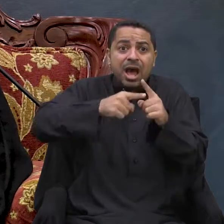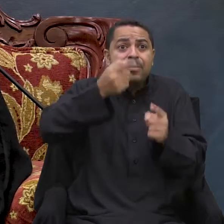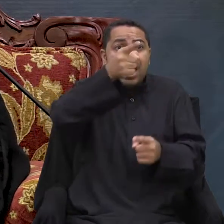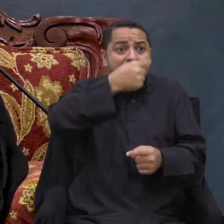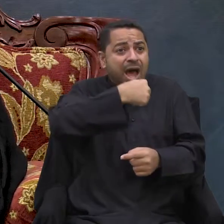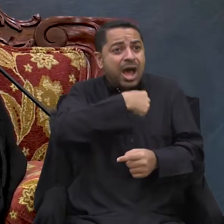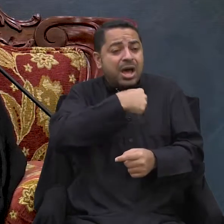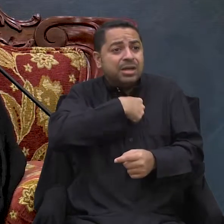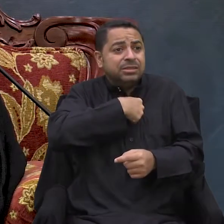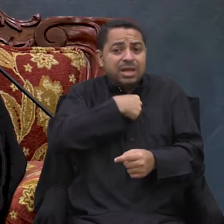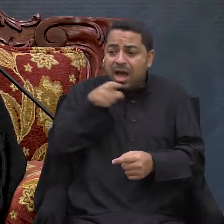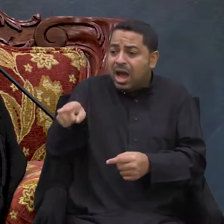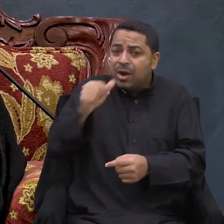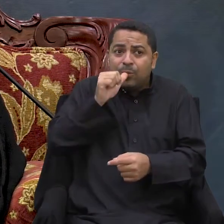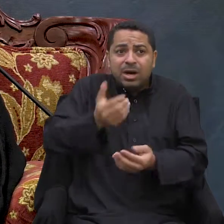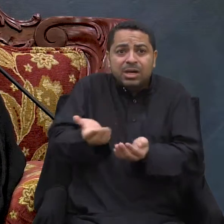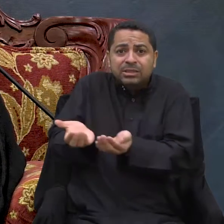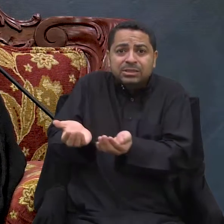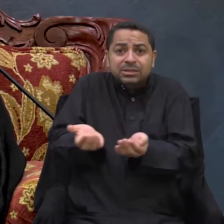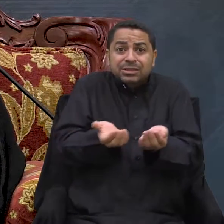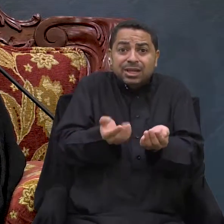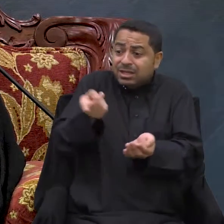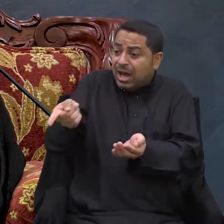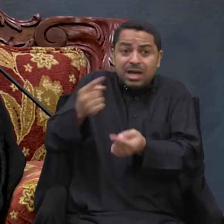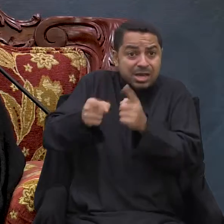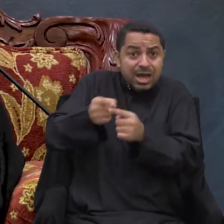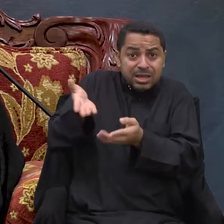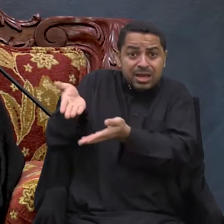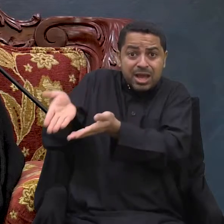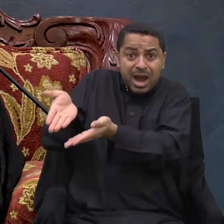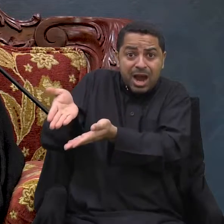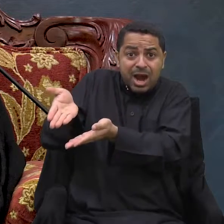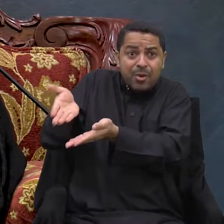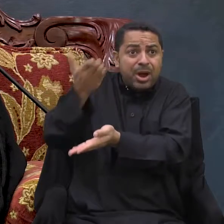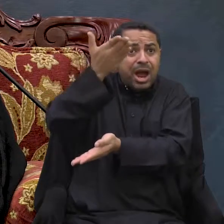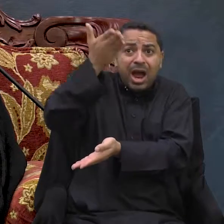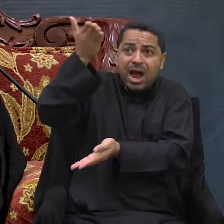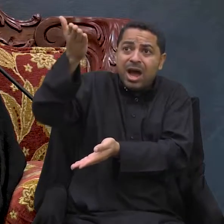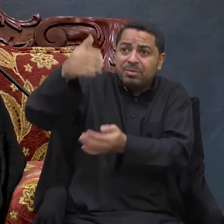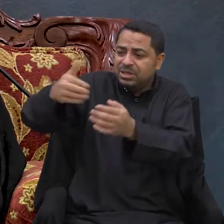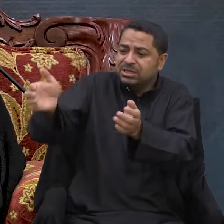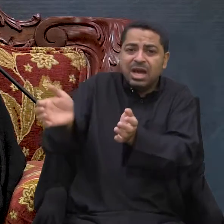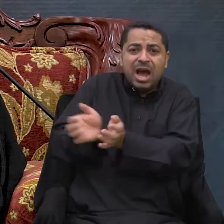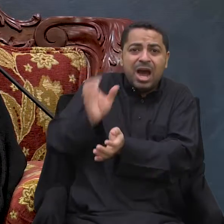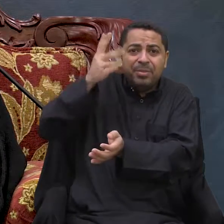المذنب أم هذا الرضيع،